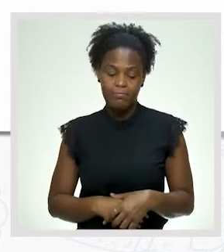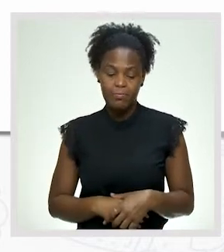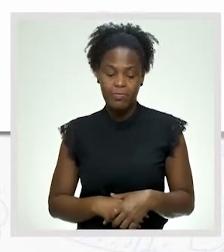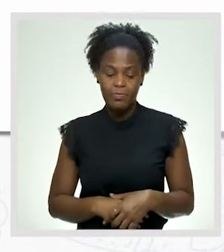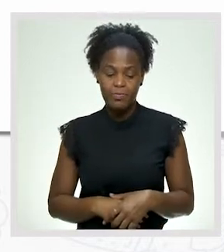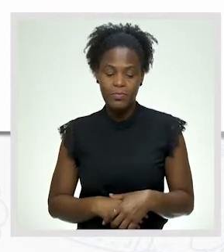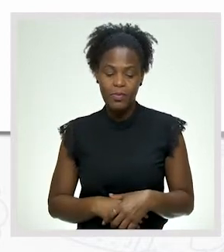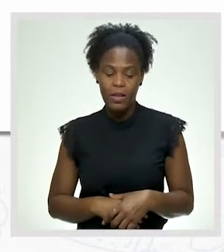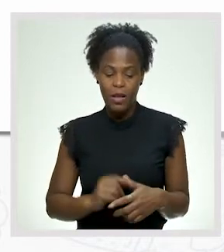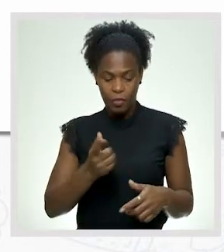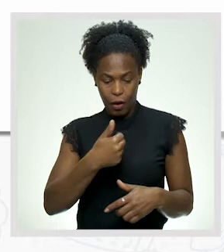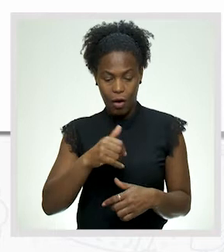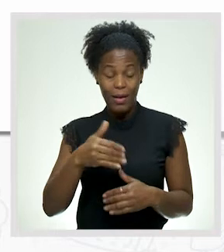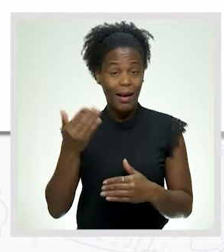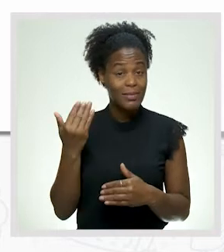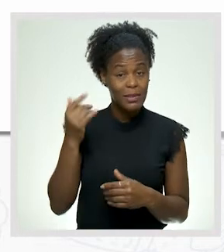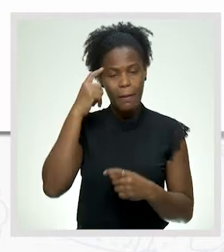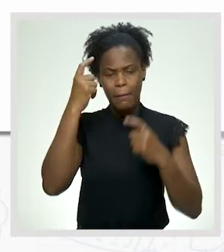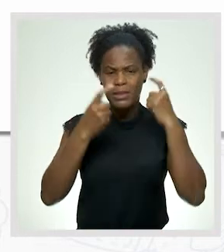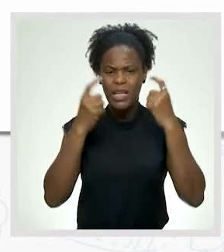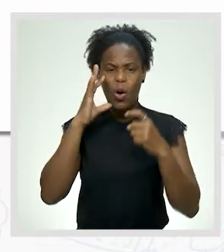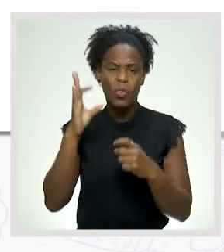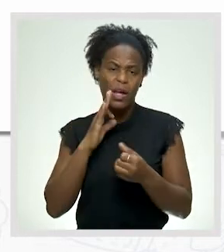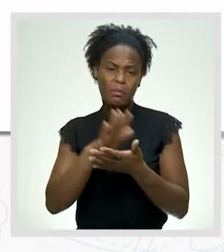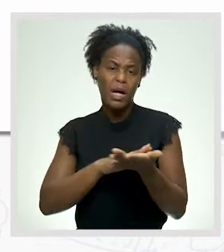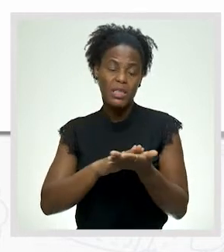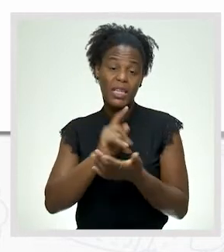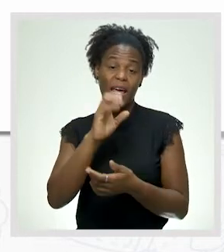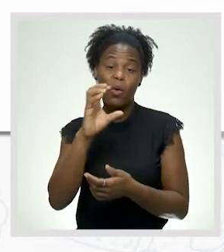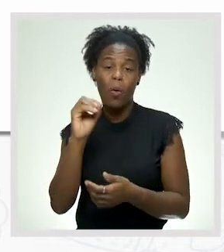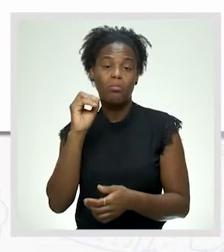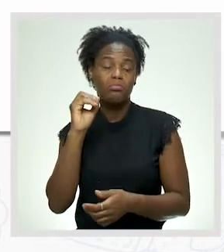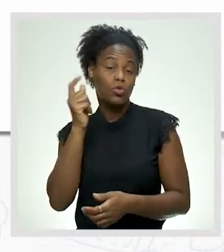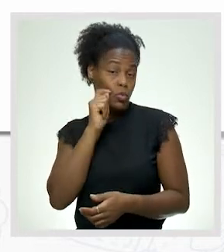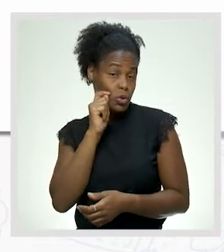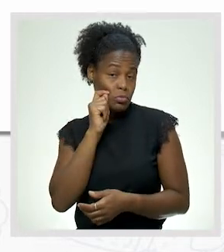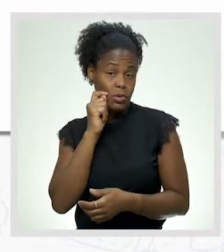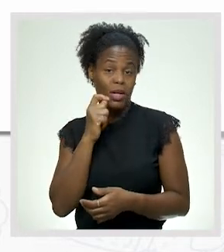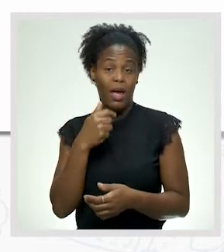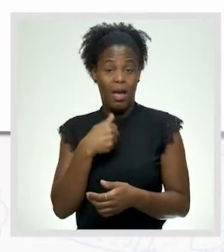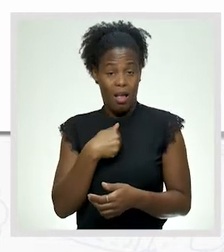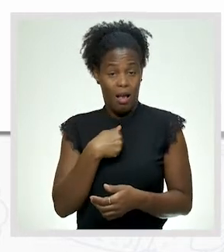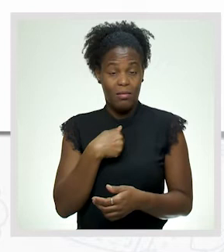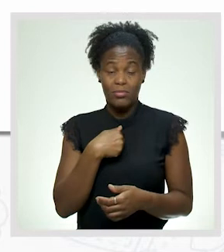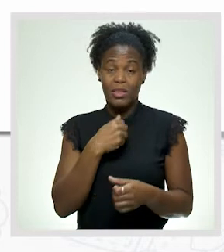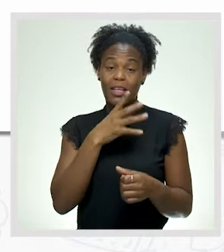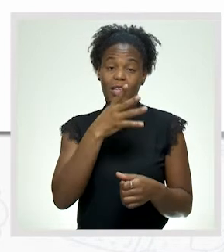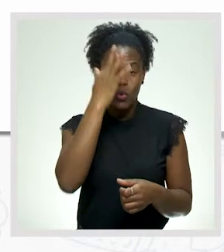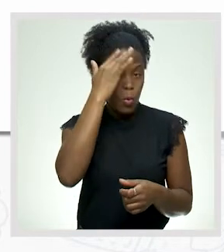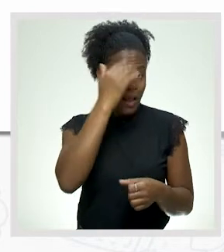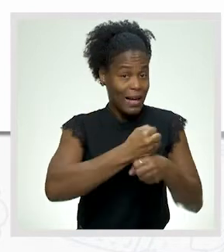on avait pensé à un hôtel basé sur l'écotourisme. Ça, j'ai pris en action